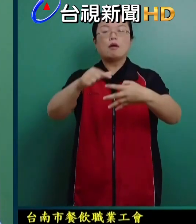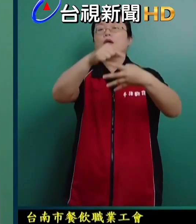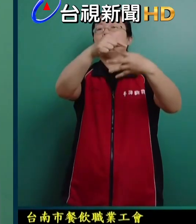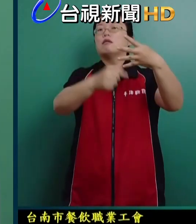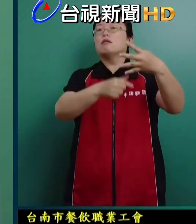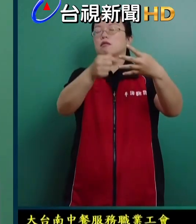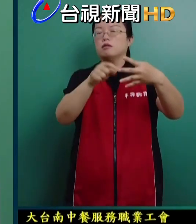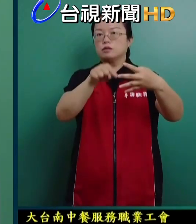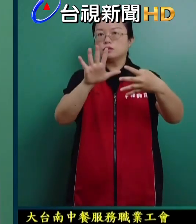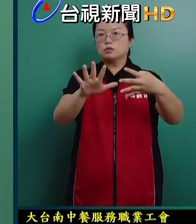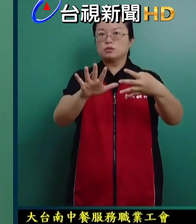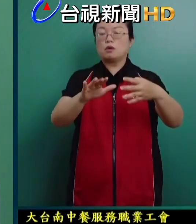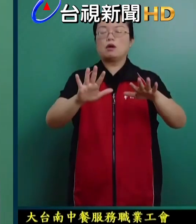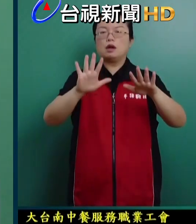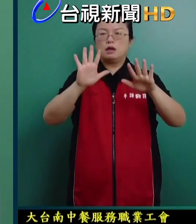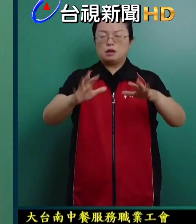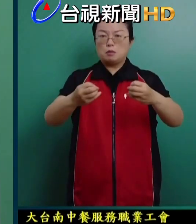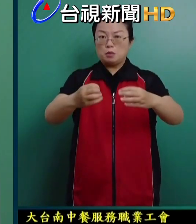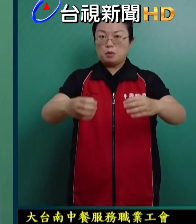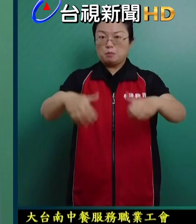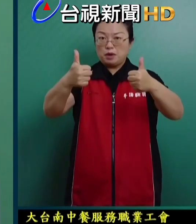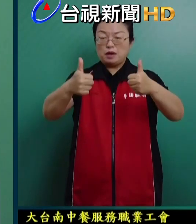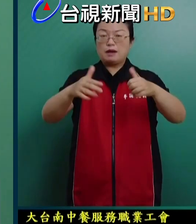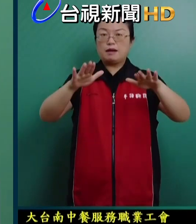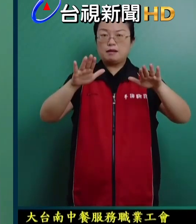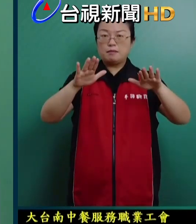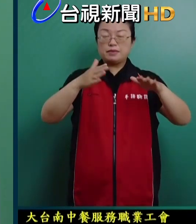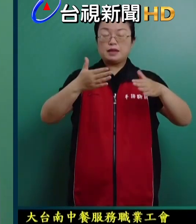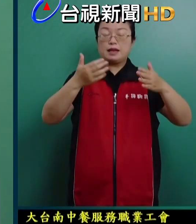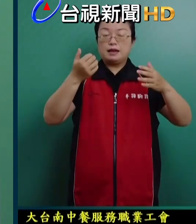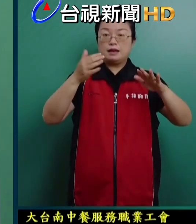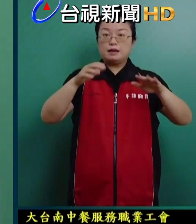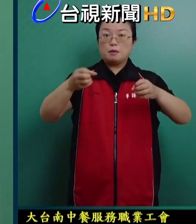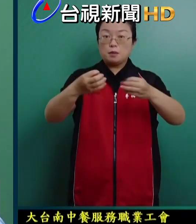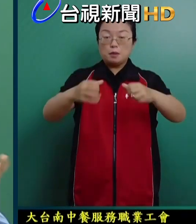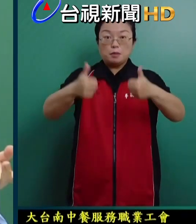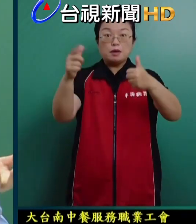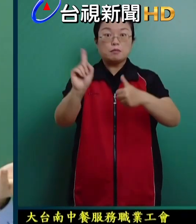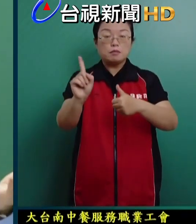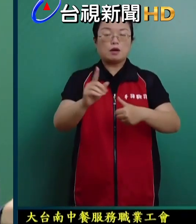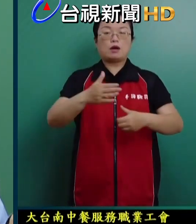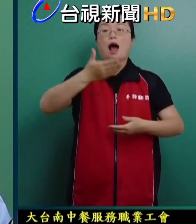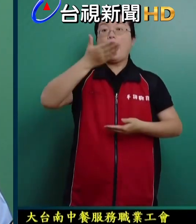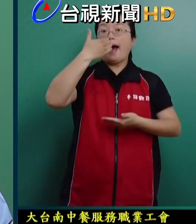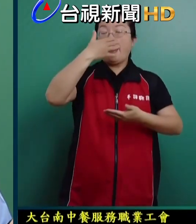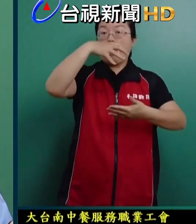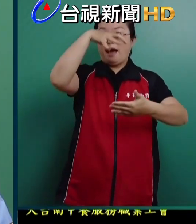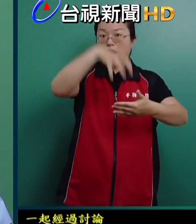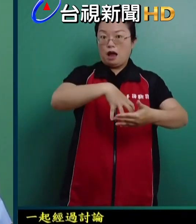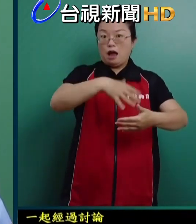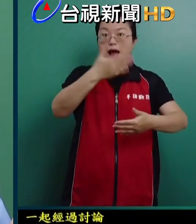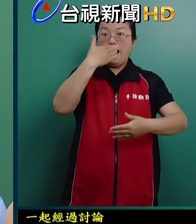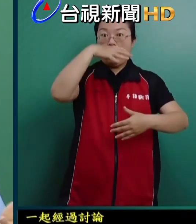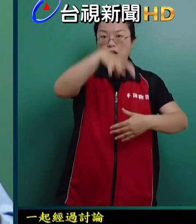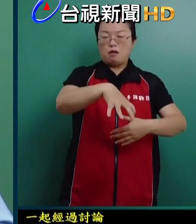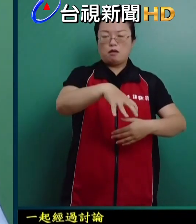那我们暂停开放这个餐饮餐厅内用。那我们先请